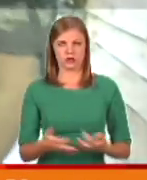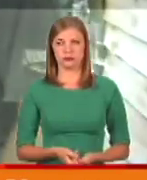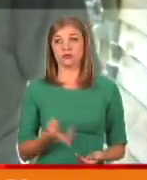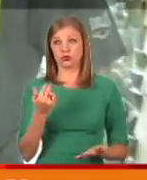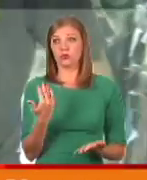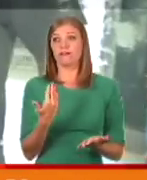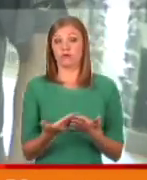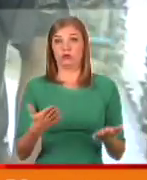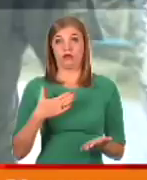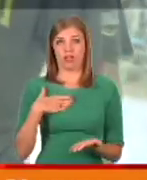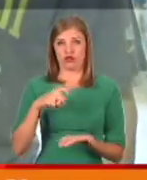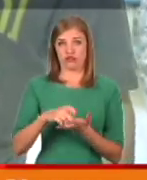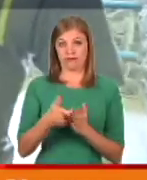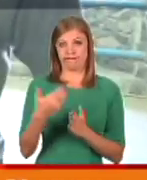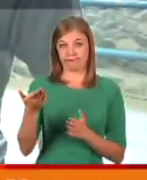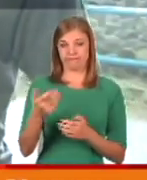от наша камера.